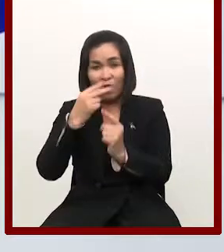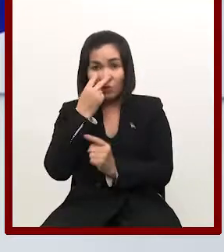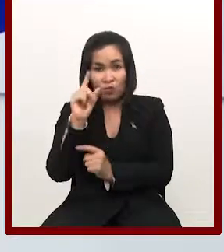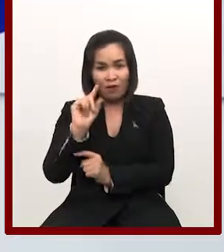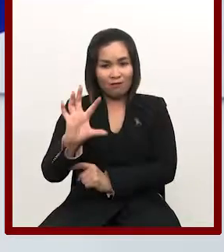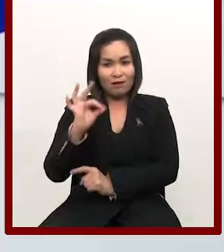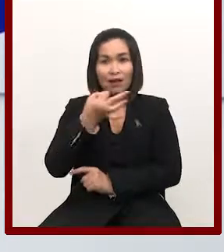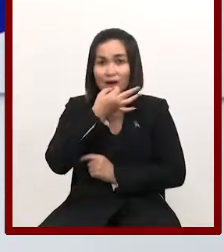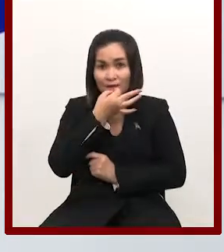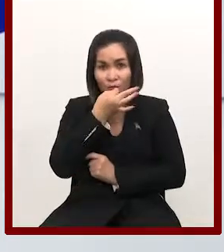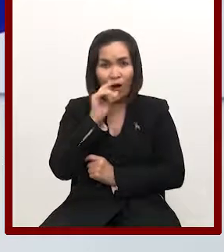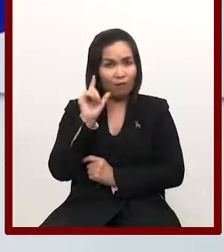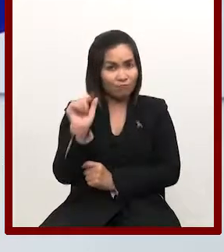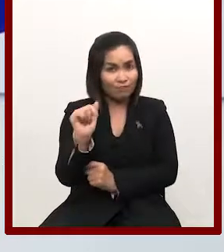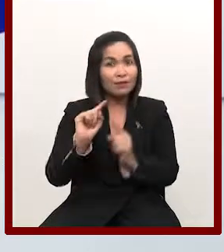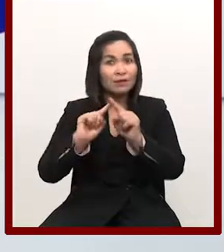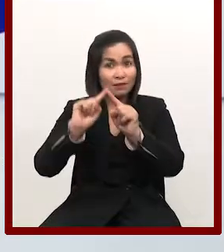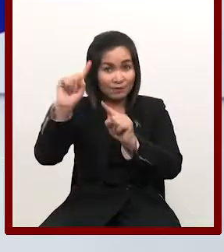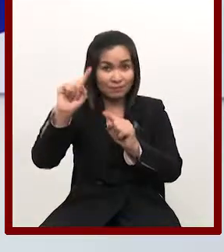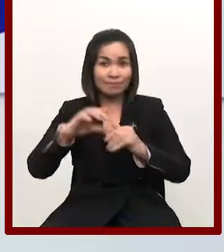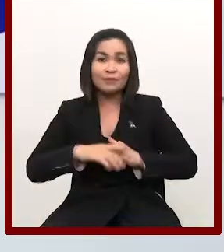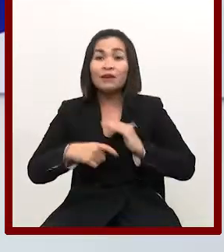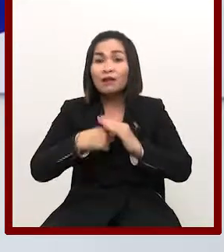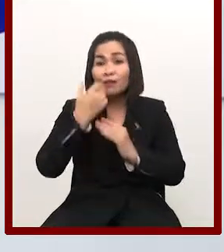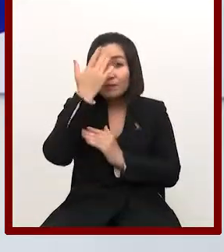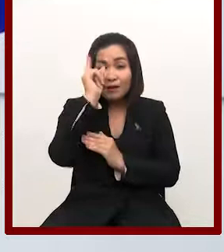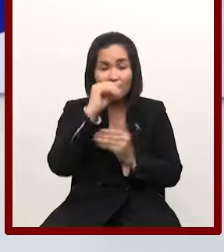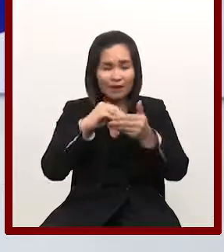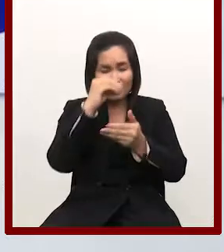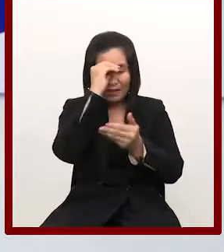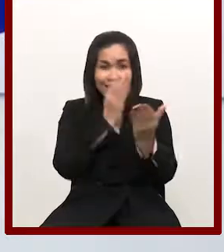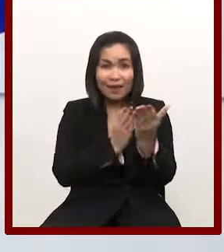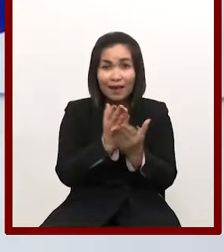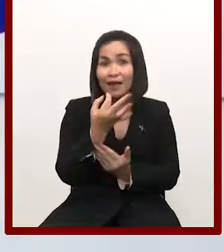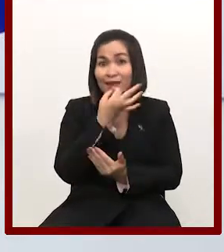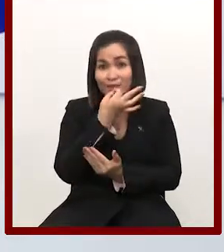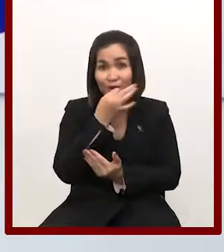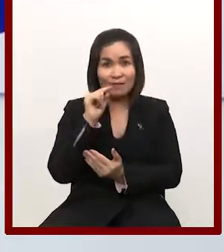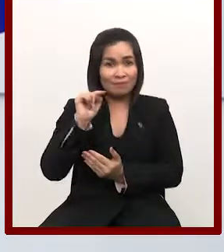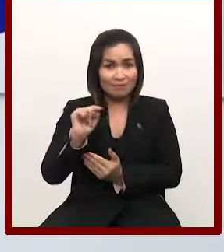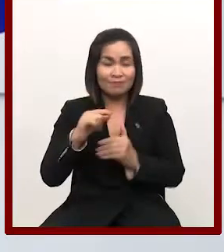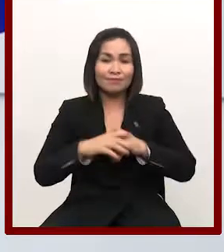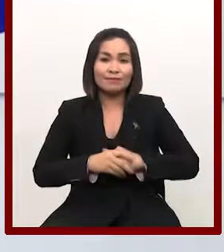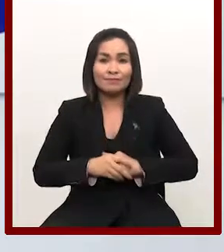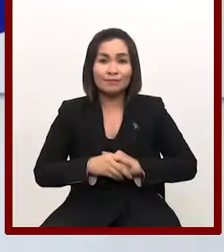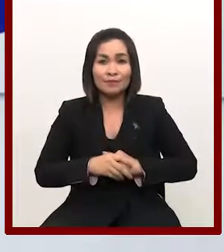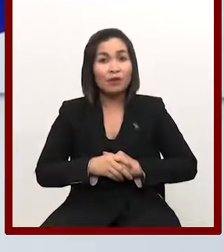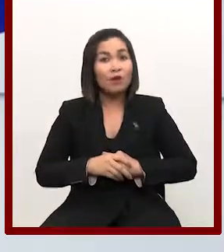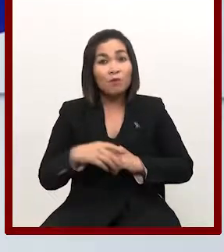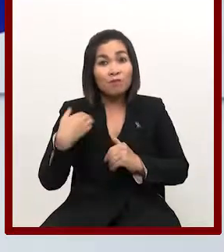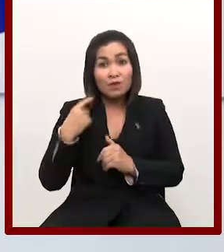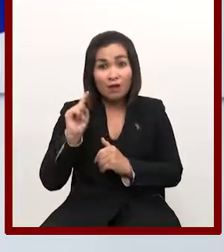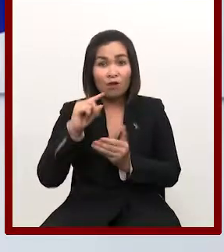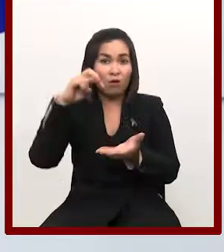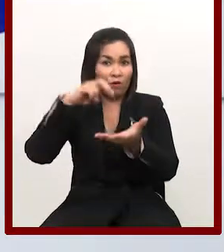ชีวะให้เป็นทางเลือกที่หนึ่งค่ะเพราะว่าการเรียนอาชีวะนี้พี่ขอบอกว่